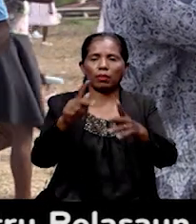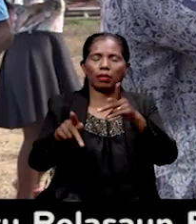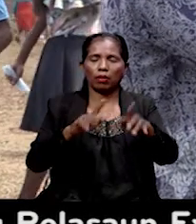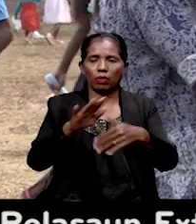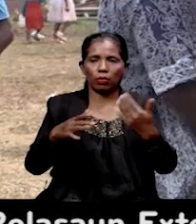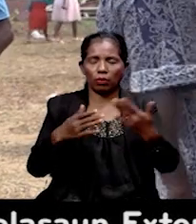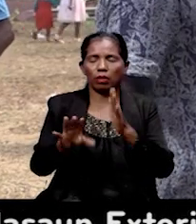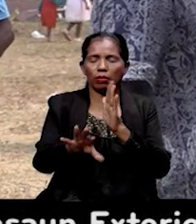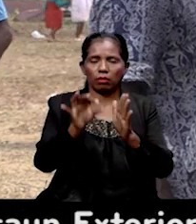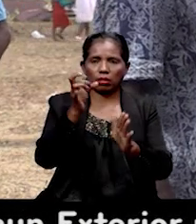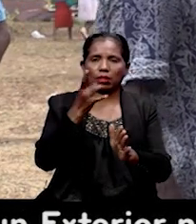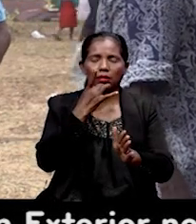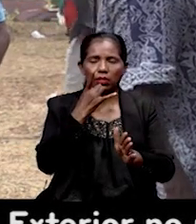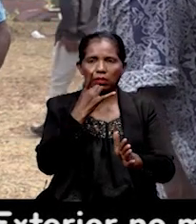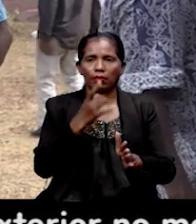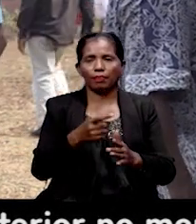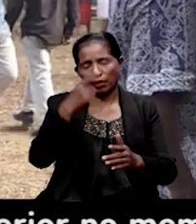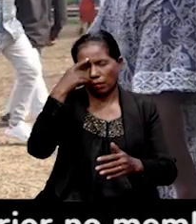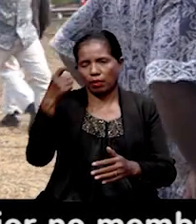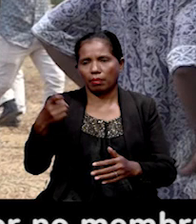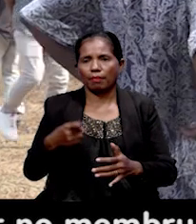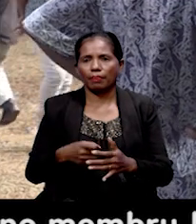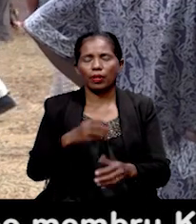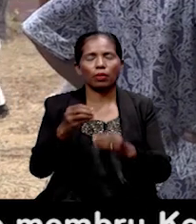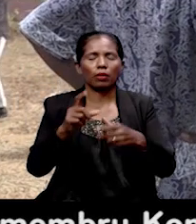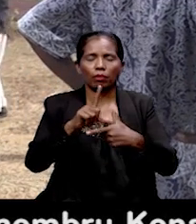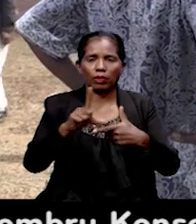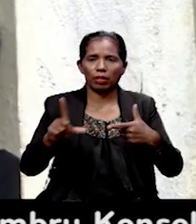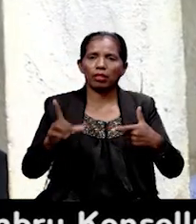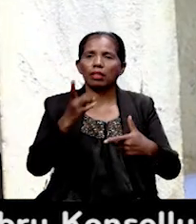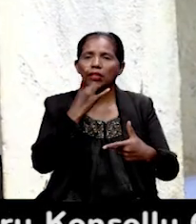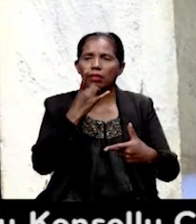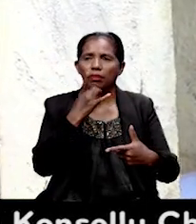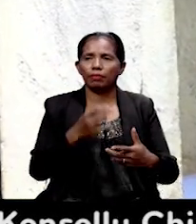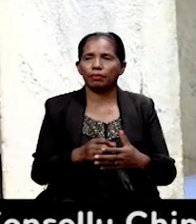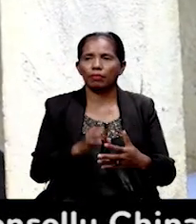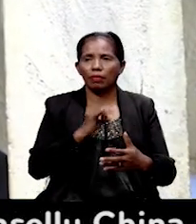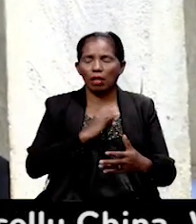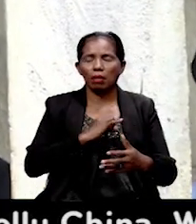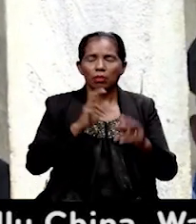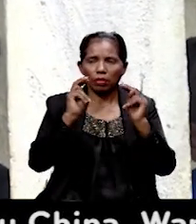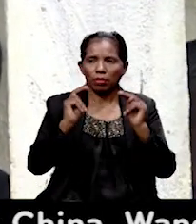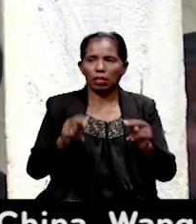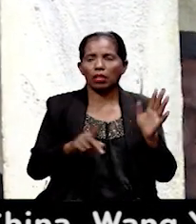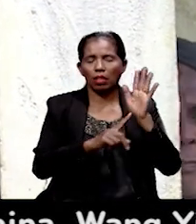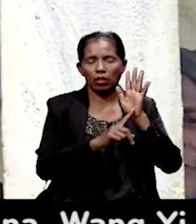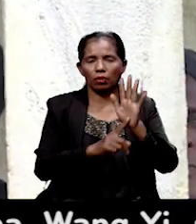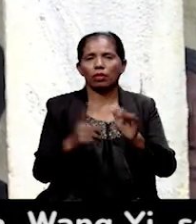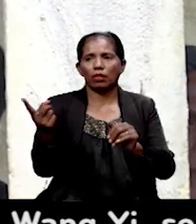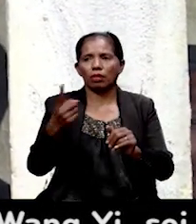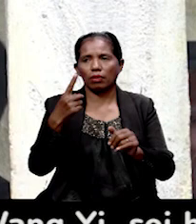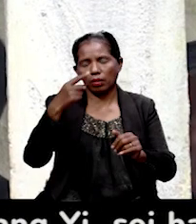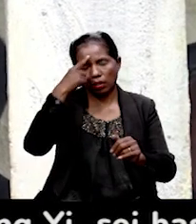Tamane idane maka kona ba lina de eletricidade ini dia. Hau mos tinki hatona patin